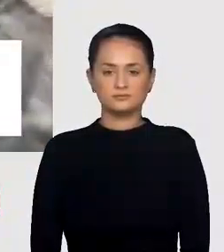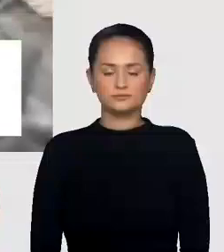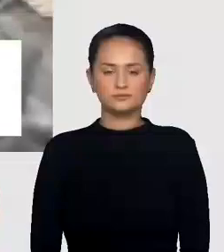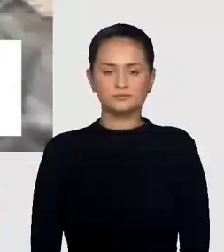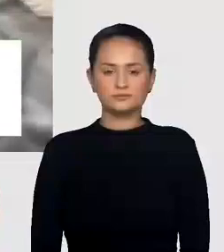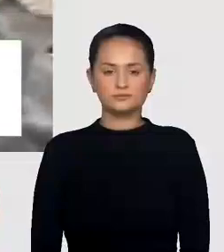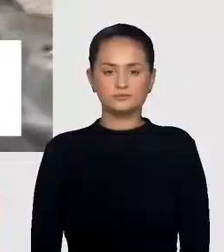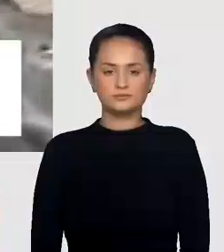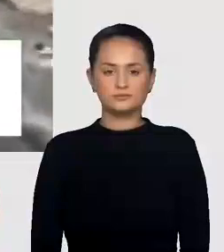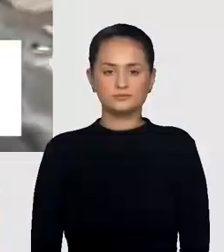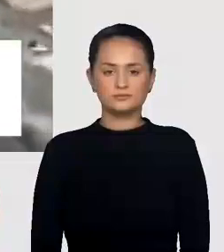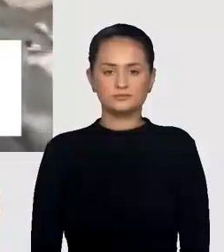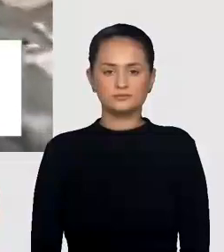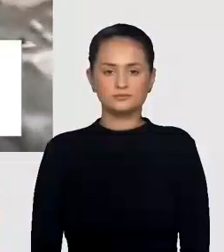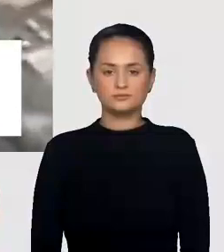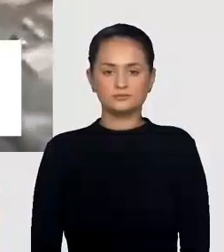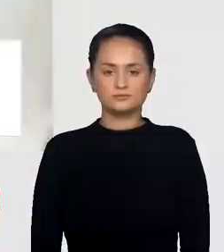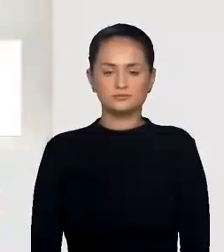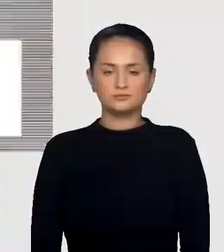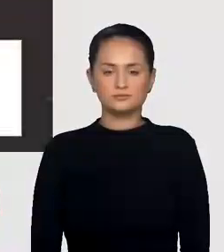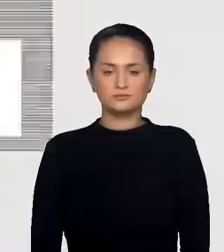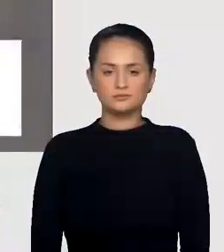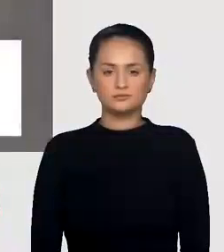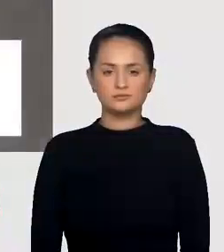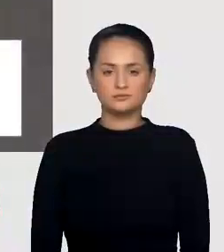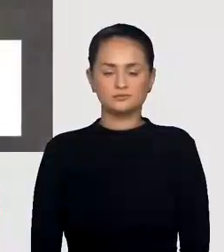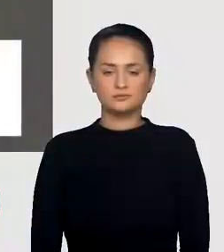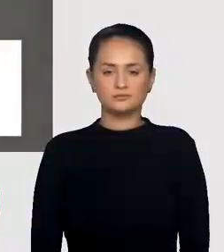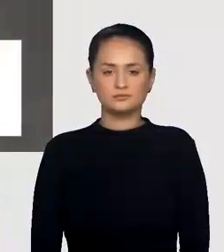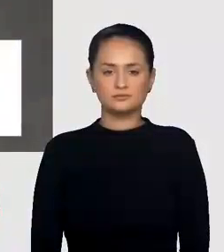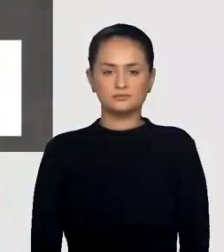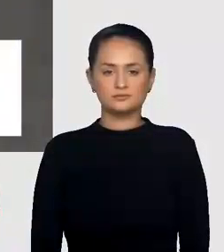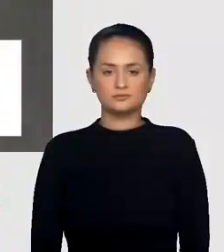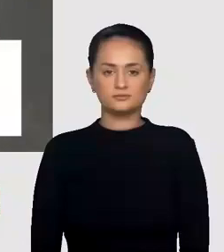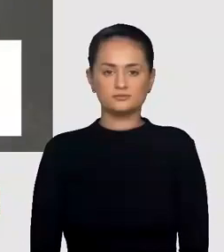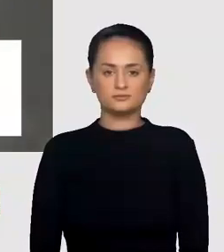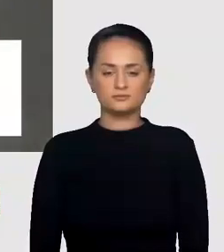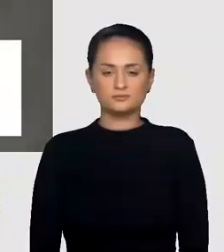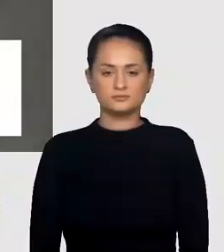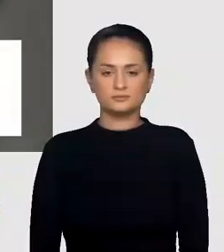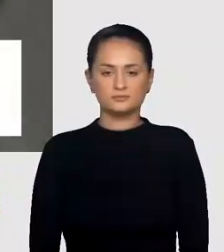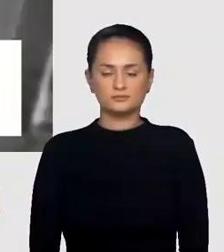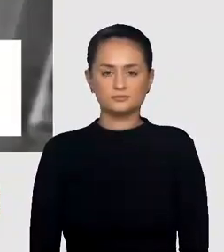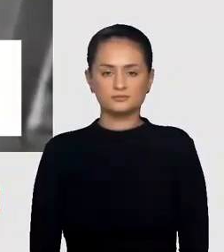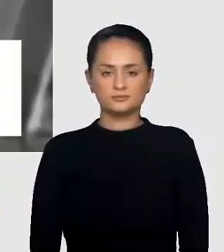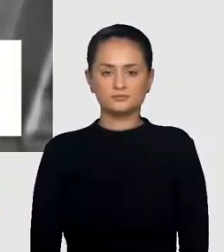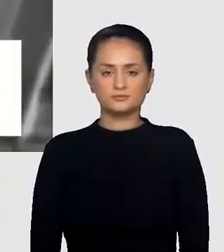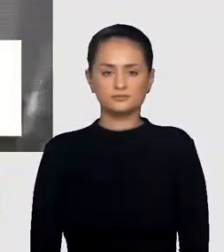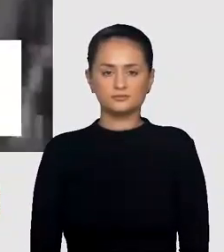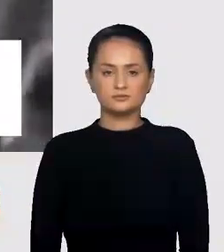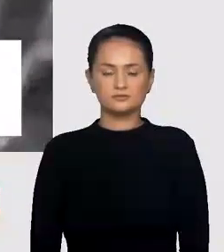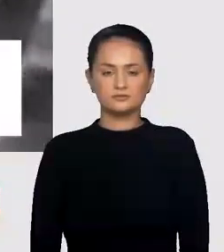cu Liban, au existat și încercări de intrare în teritoriul israelian, însă acestea au fost dejucate de către